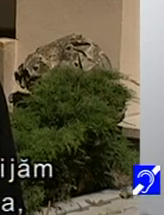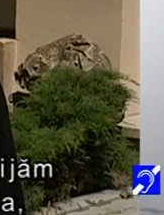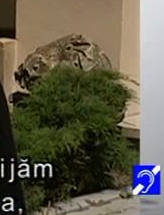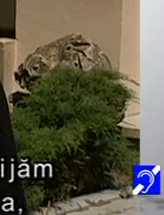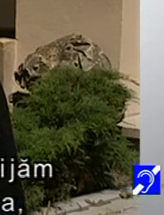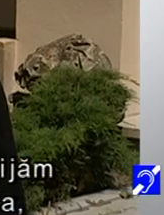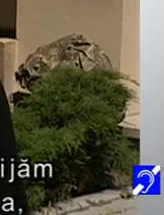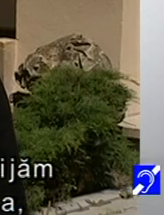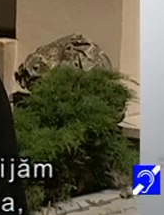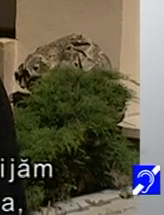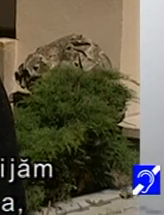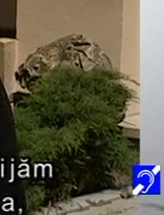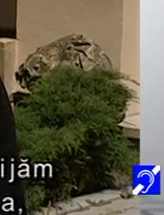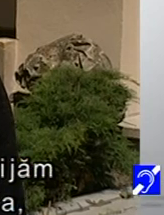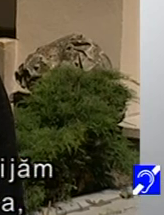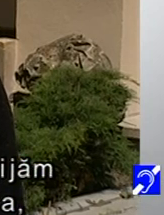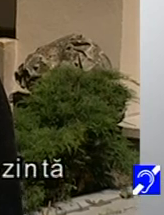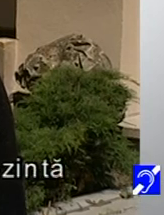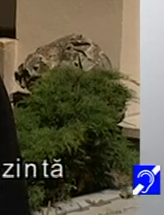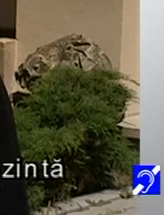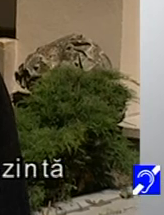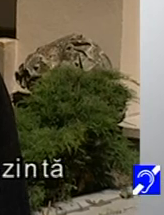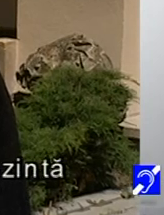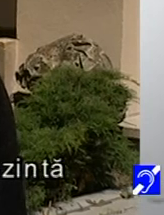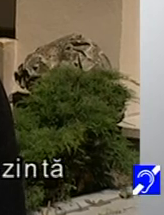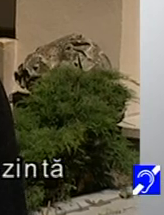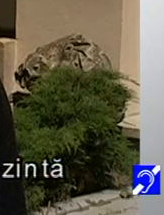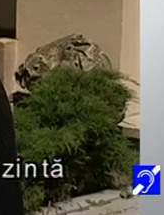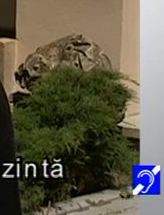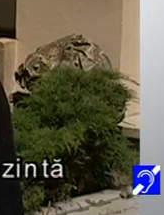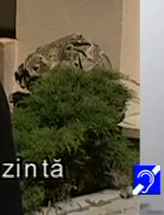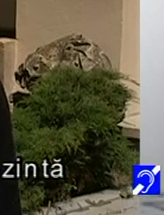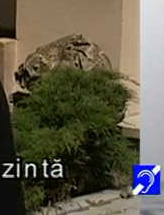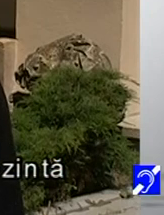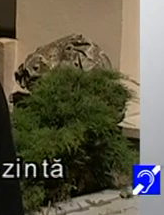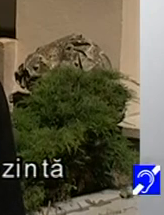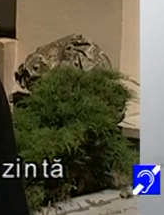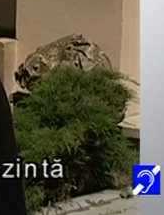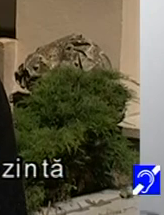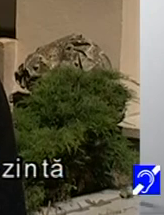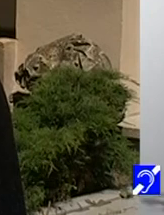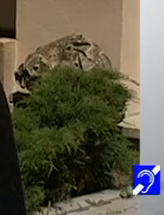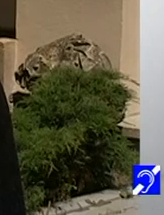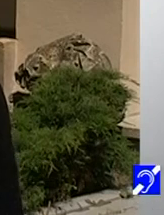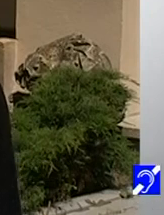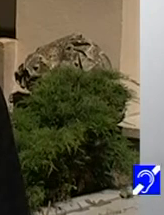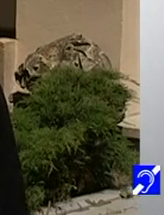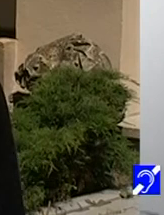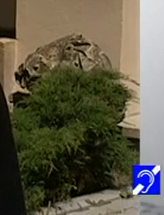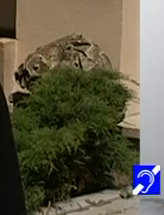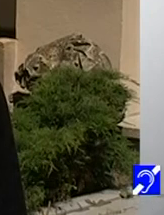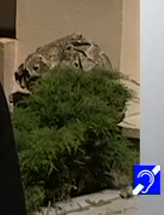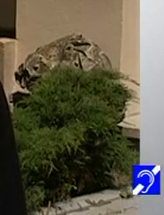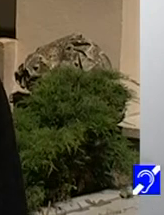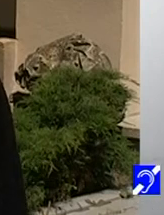die man nicht vernachlässigen darf, vor allem weil man ja in Siebenbürgen ist. Und Siebenbürgen ist ja die deutsche Kultur